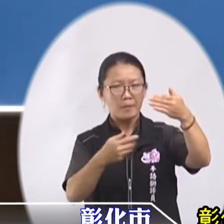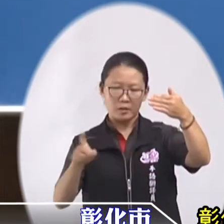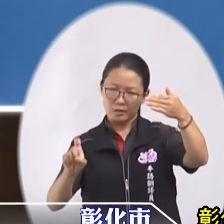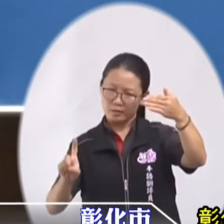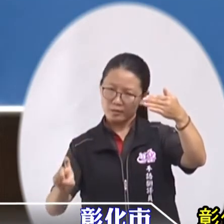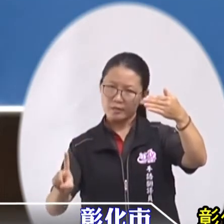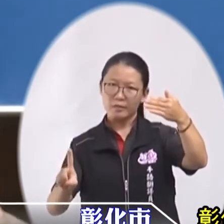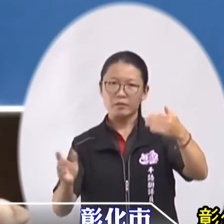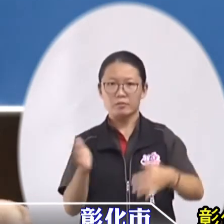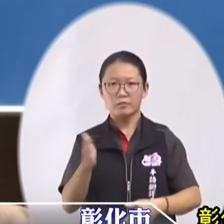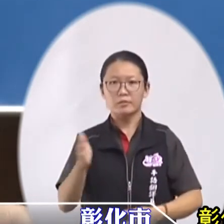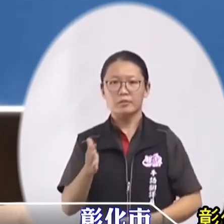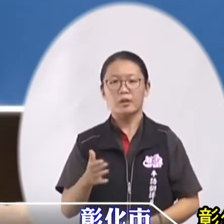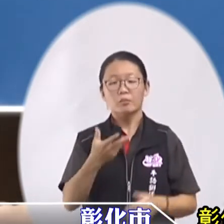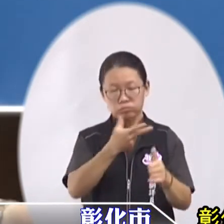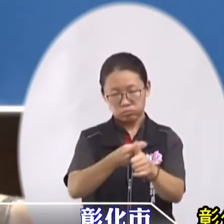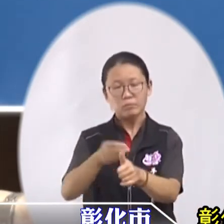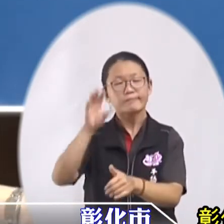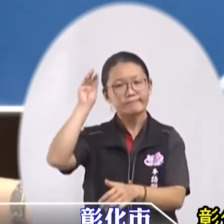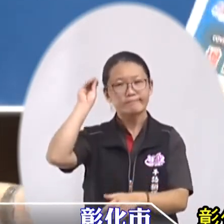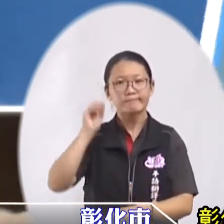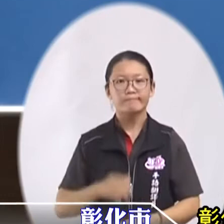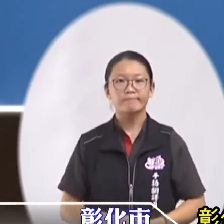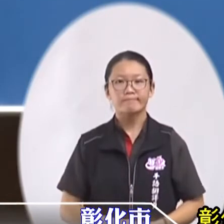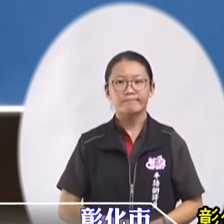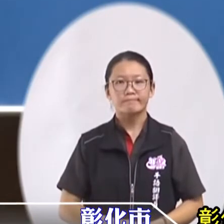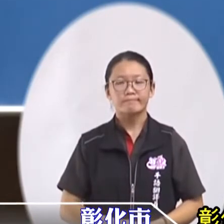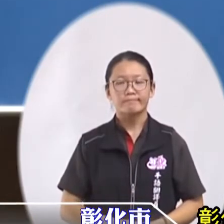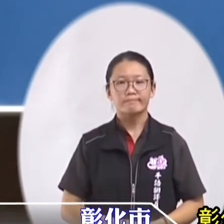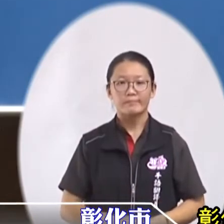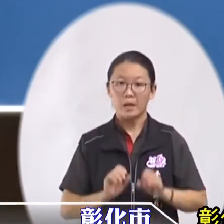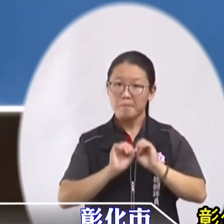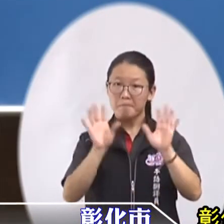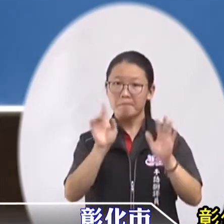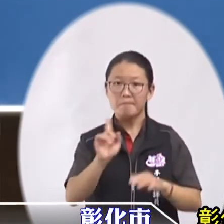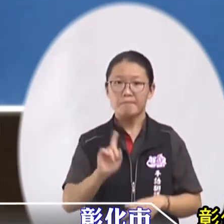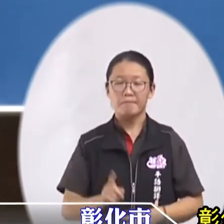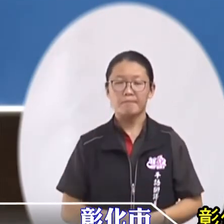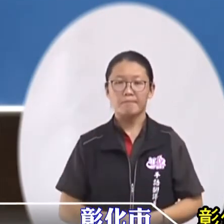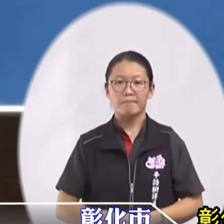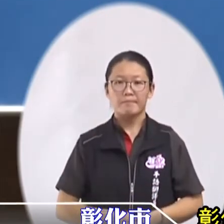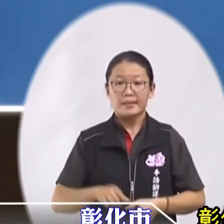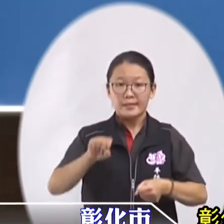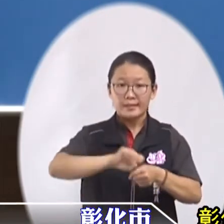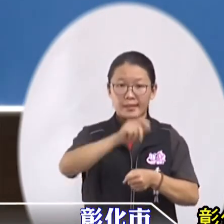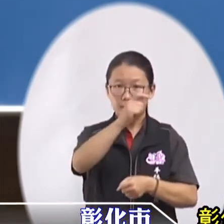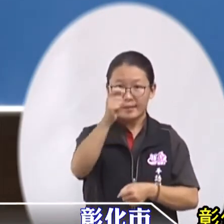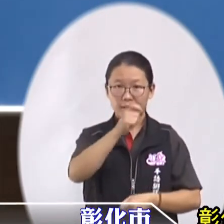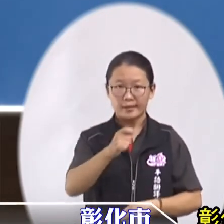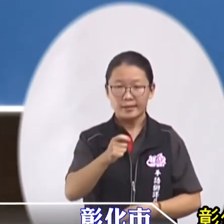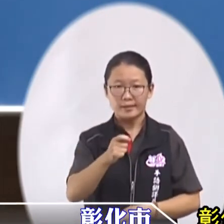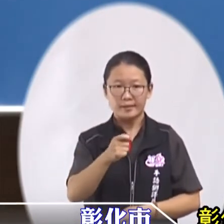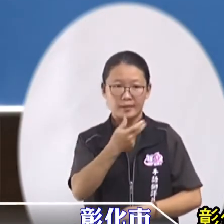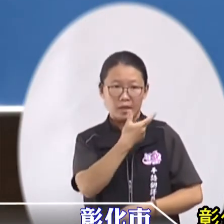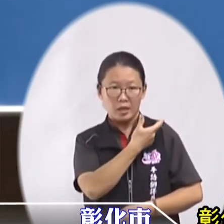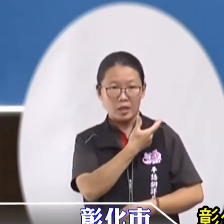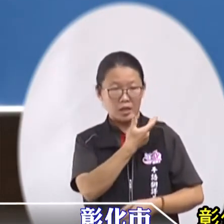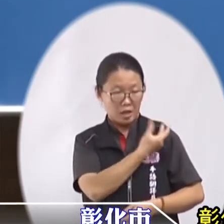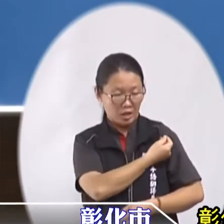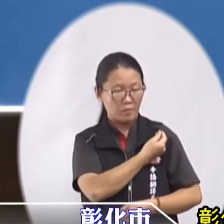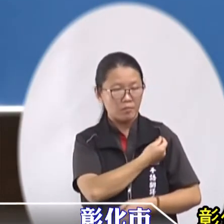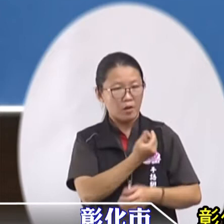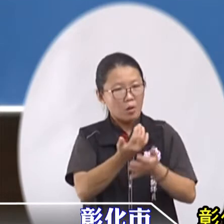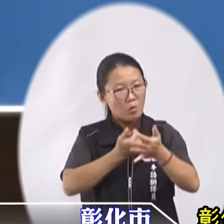9月8号到9月11号过来给大家施打哦哈。后来报告一下。增加 AZ 疫苗的预约哦，你